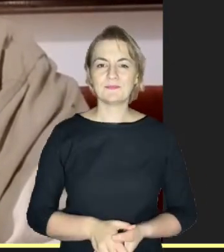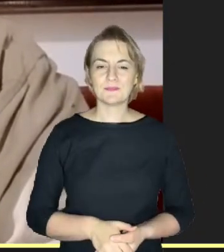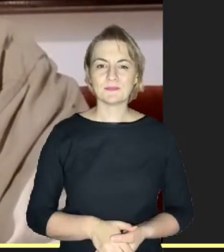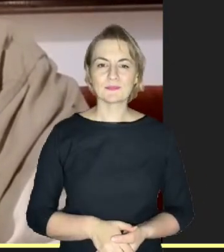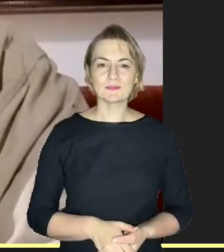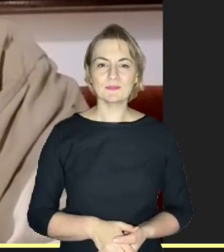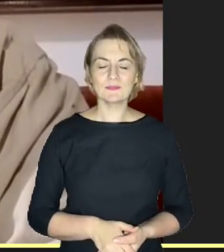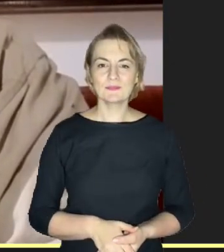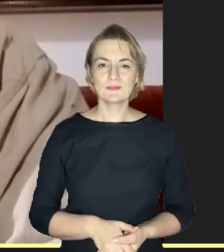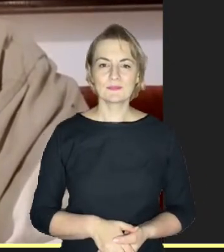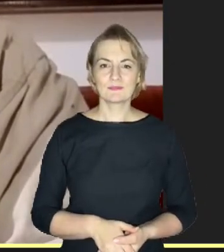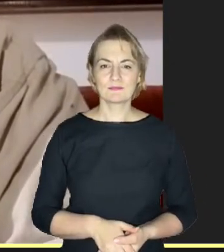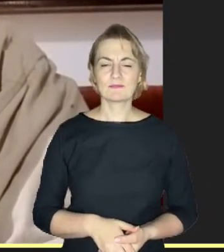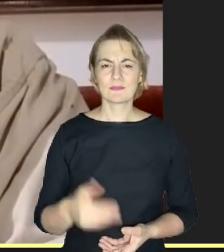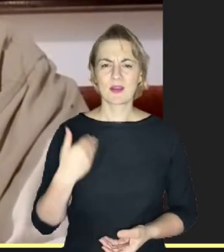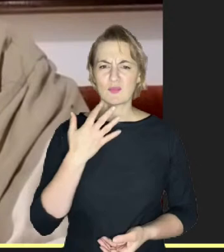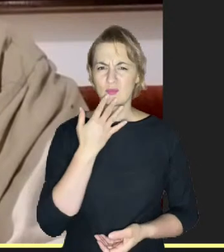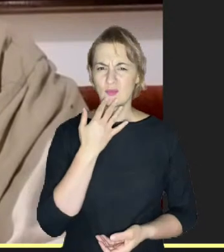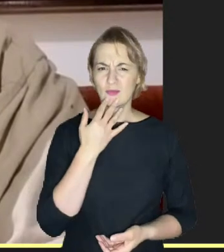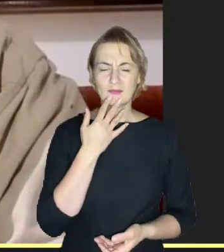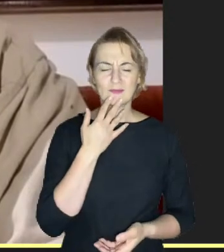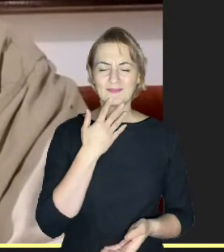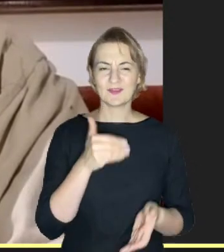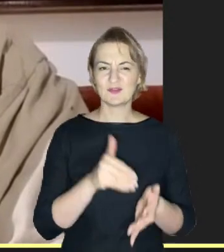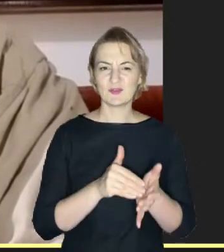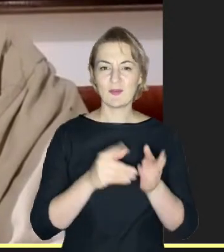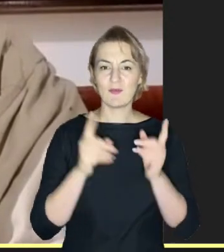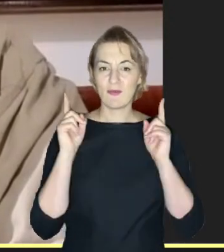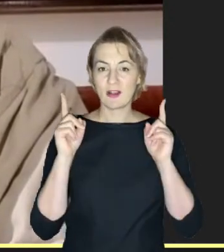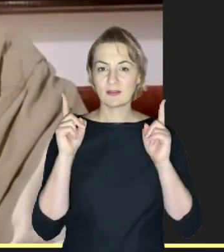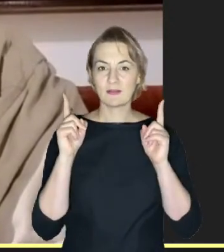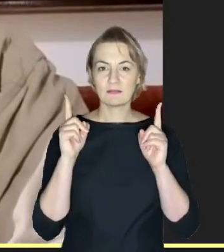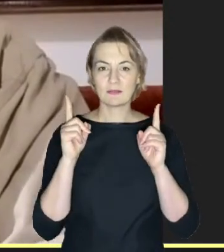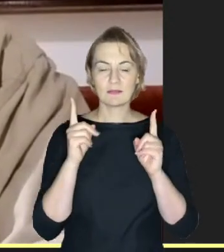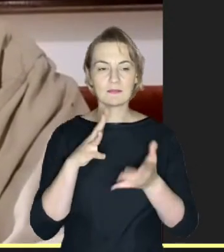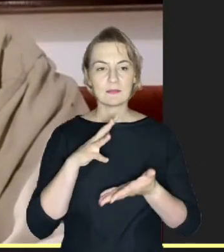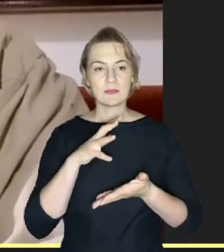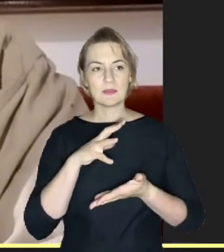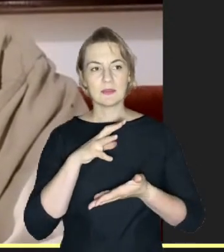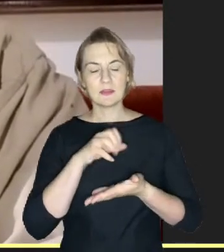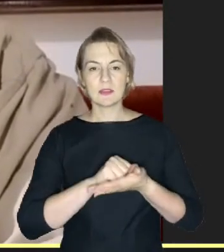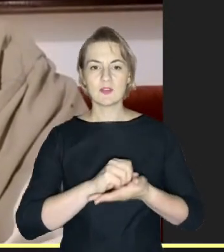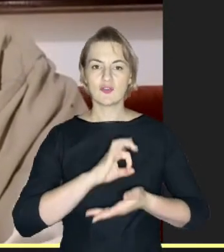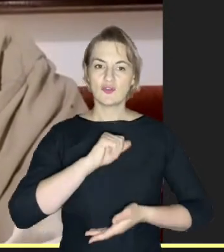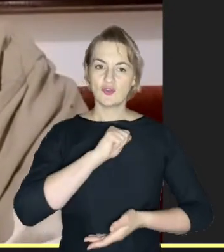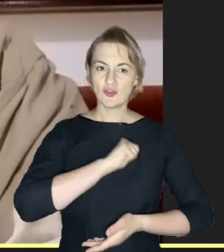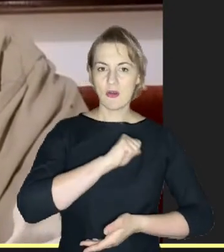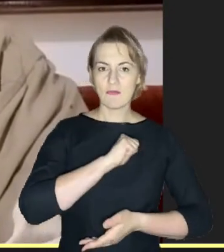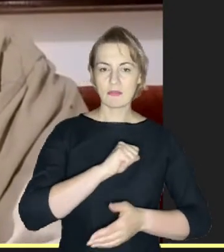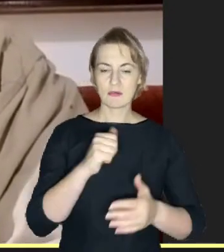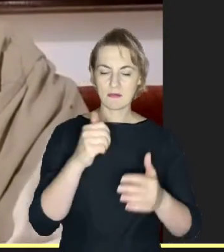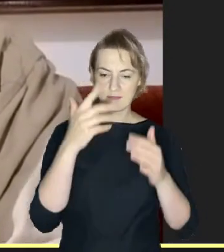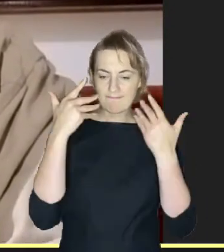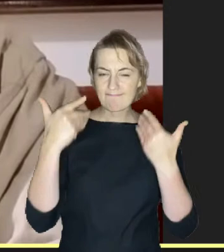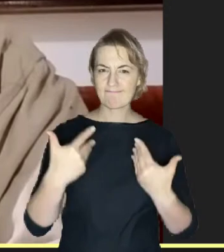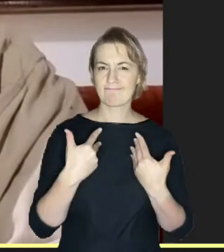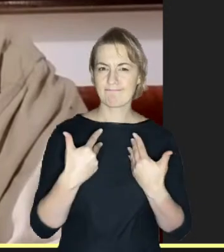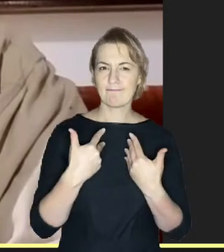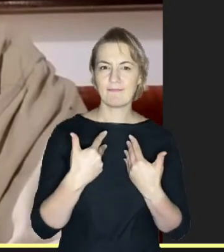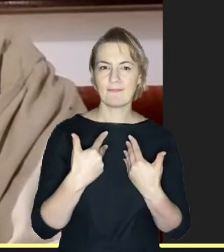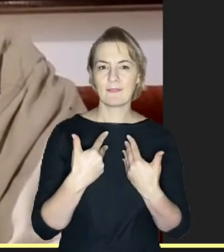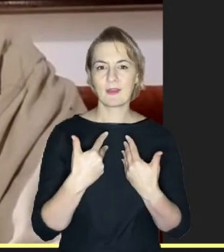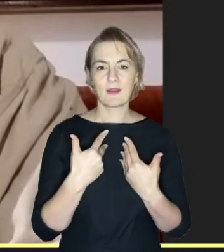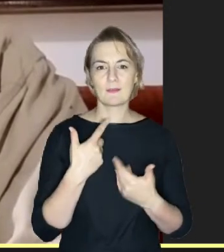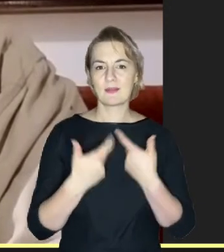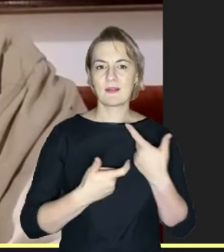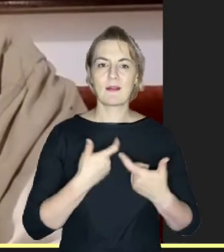że trzeba bardzo uważać, żeby w tym zajmowaniu się sobą nie poprzestać na masowaniu